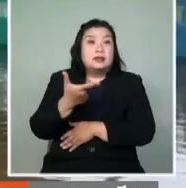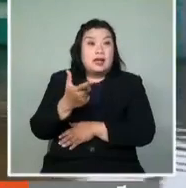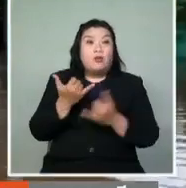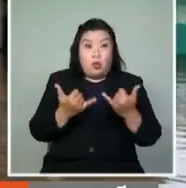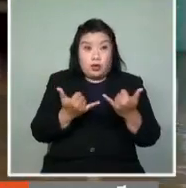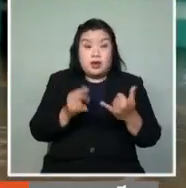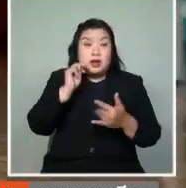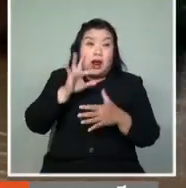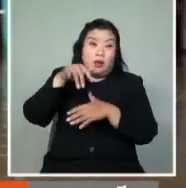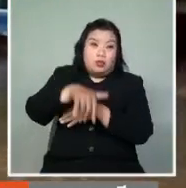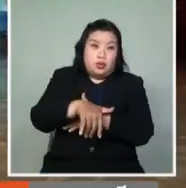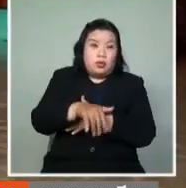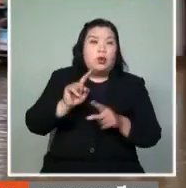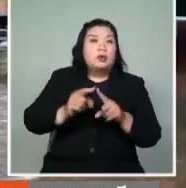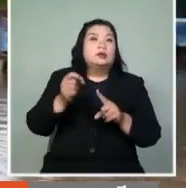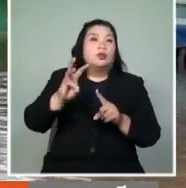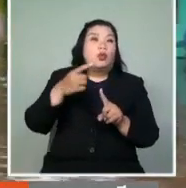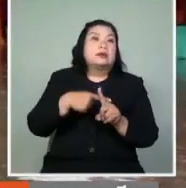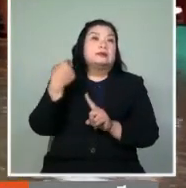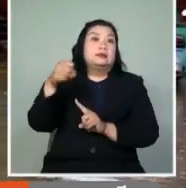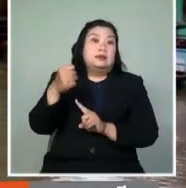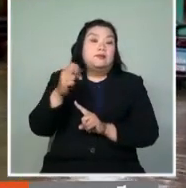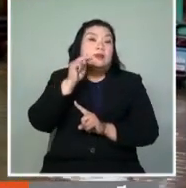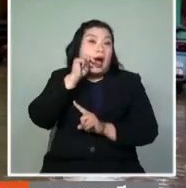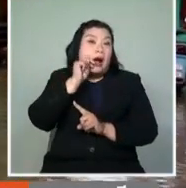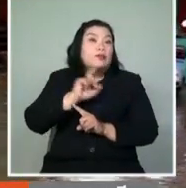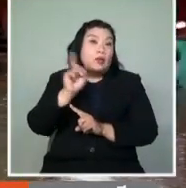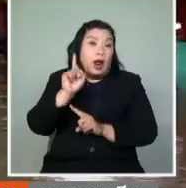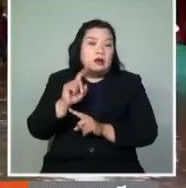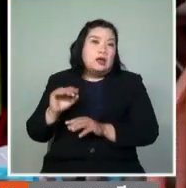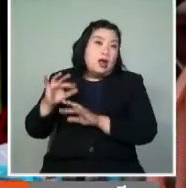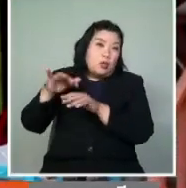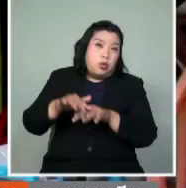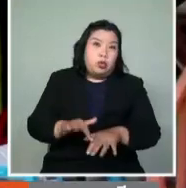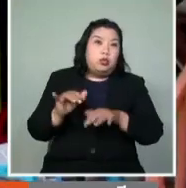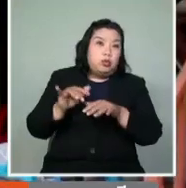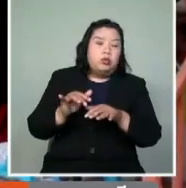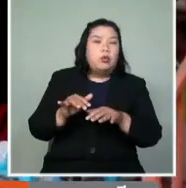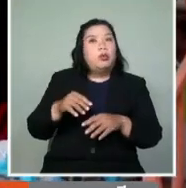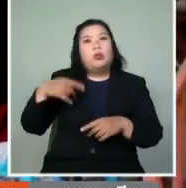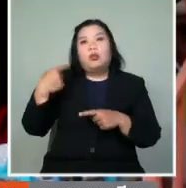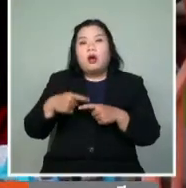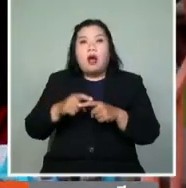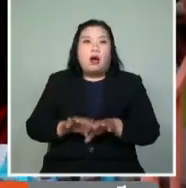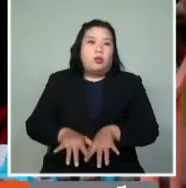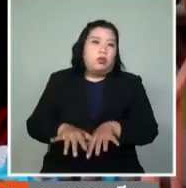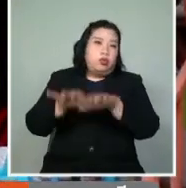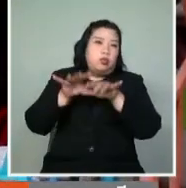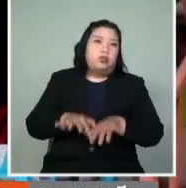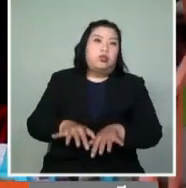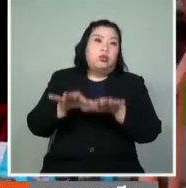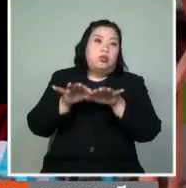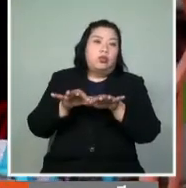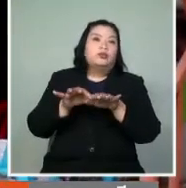วันนี้ก็คือ16ตุลาคมจะทำให้การควบคุมปริมาณน้ำที่ออกจากอ่างเก็บน้ำเป็นไปได้ยากมากหรืออาจจะควบคุมปริม